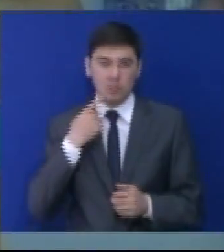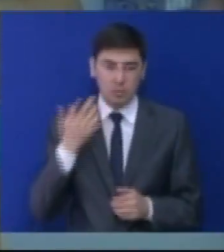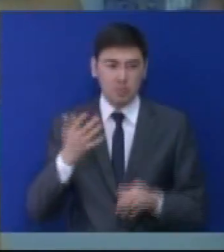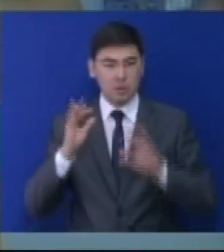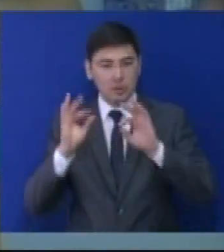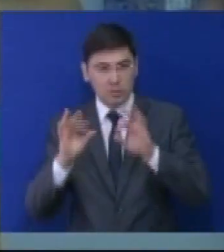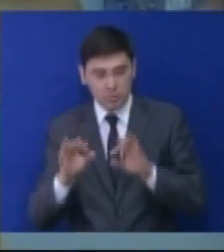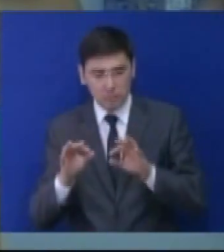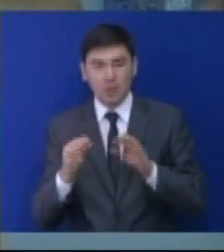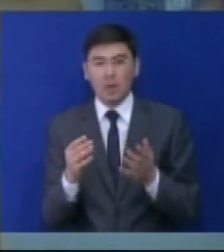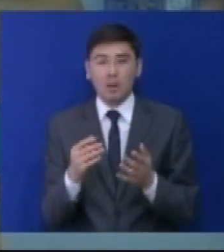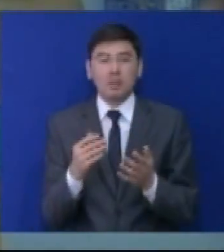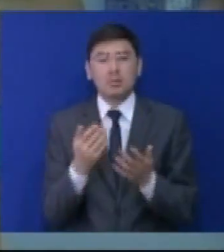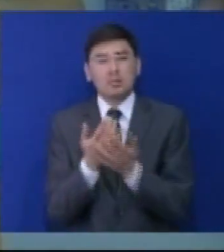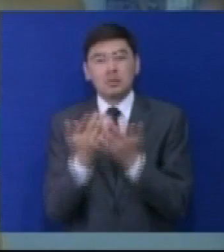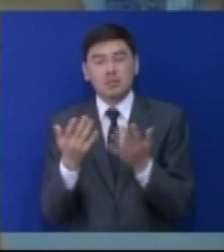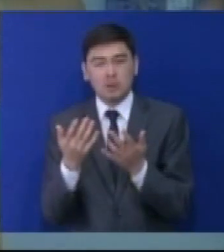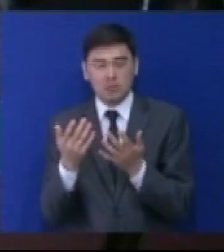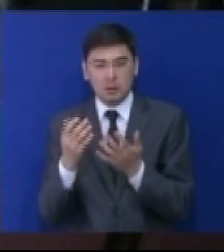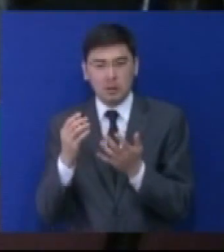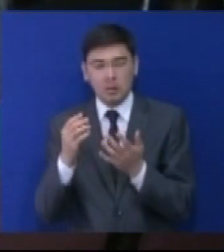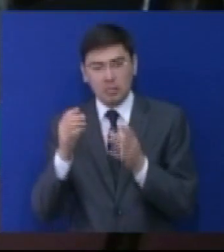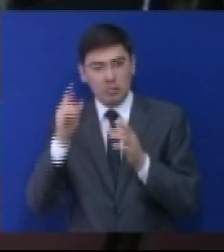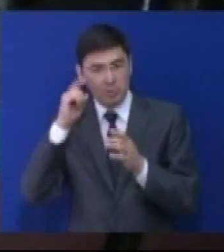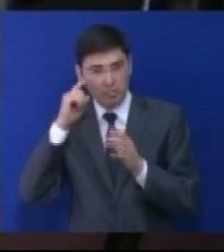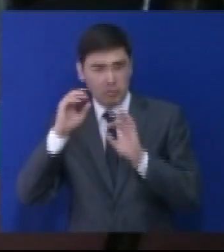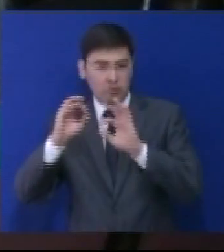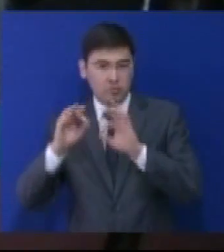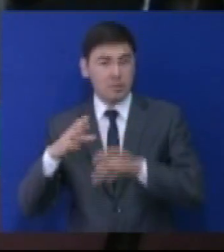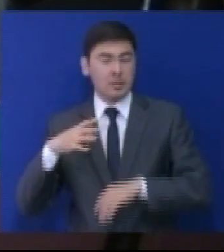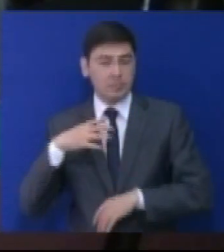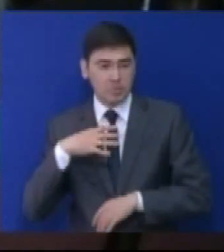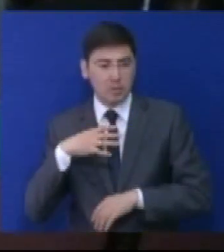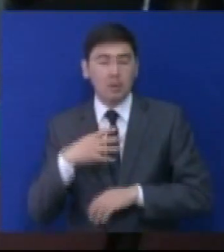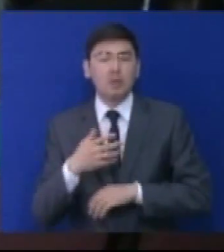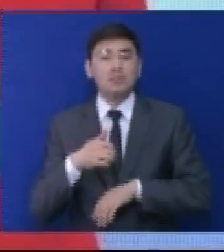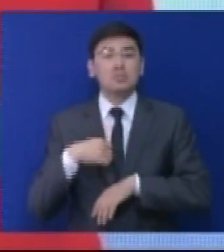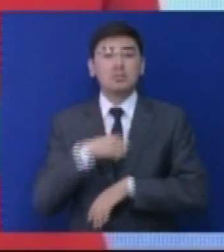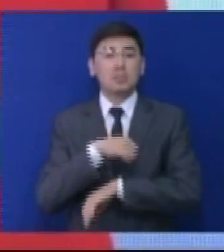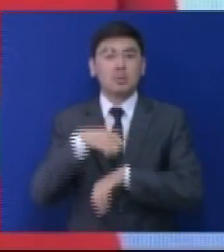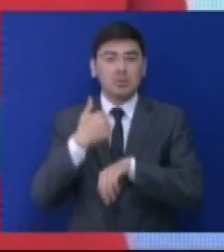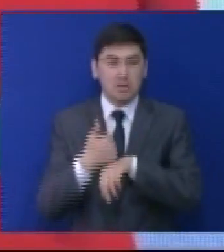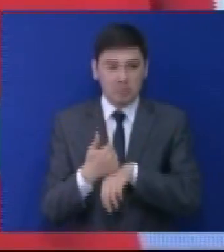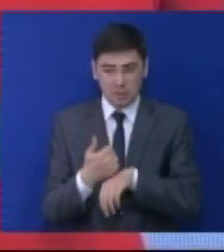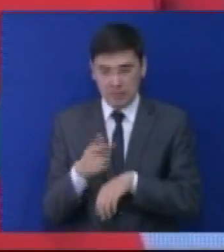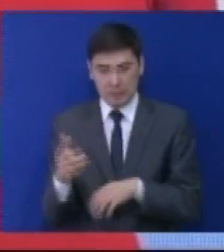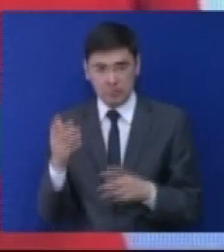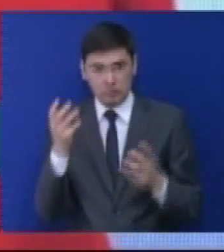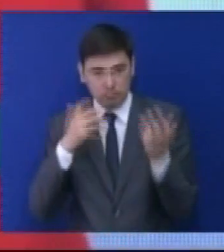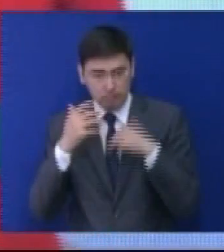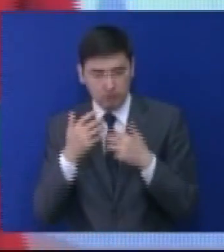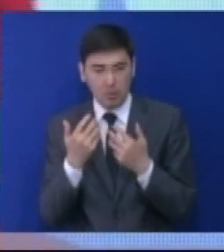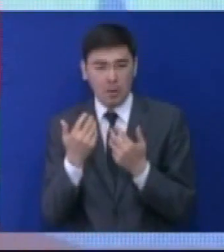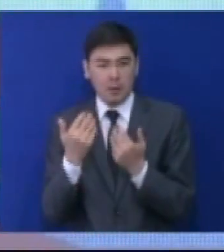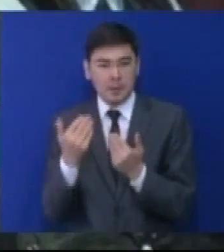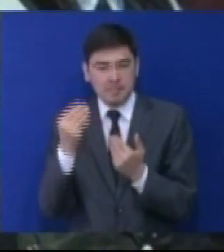қатысушыларға жұмыстарының тиімді тұстары туралы ақпарат берді. Олардың айтуынша, мақсатқа жету үшін ең алдымен құлшыныс танытып, шығармашылық